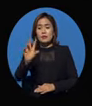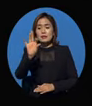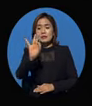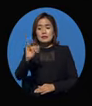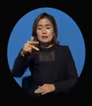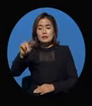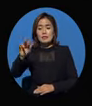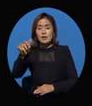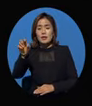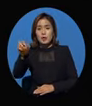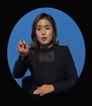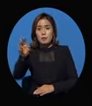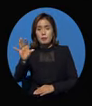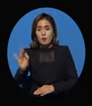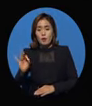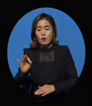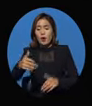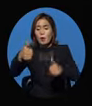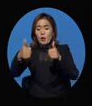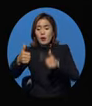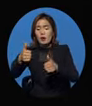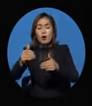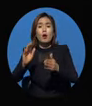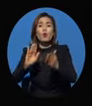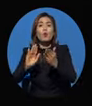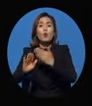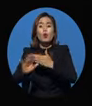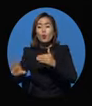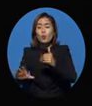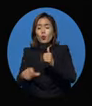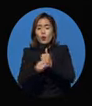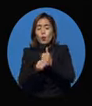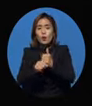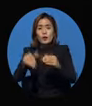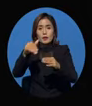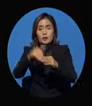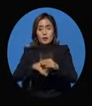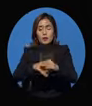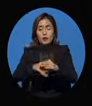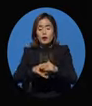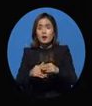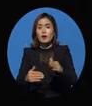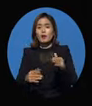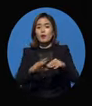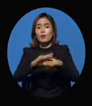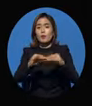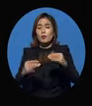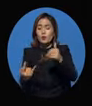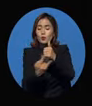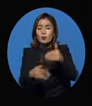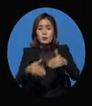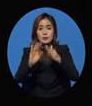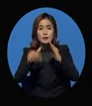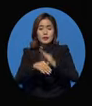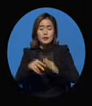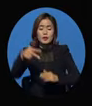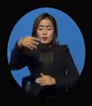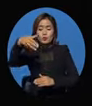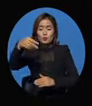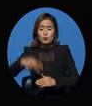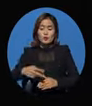문재인 후보 상호 경선이 끝나고 난 뒤에 통합 선배를 구성한 과정에서 추미애 대표와 심각한 갈등이